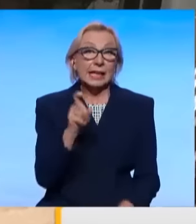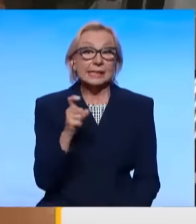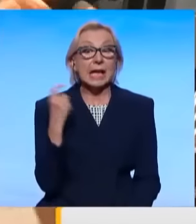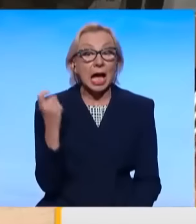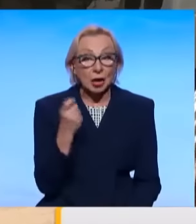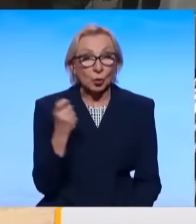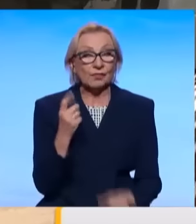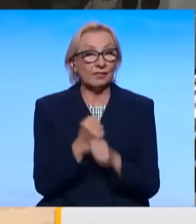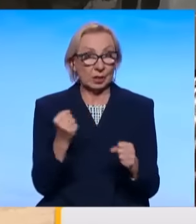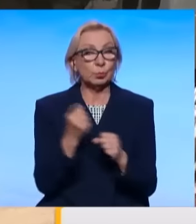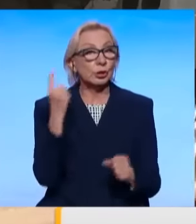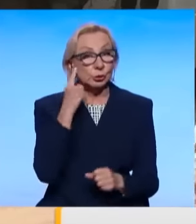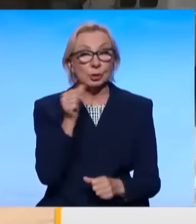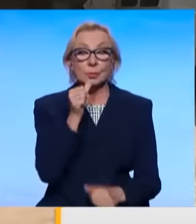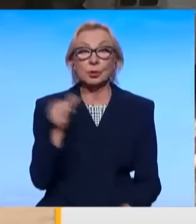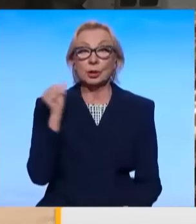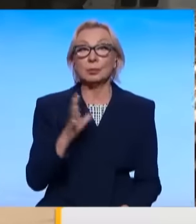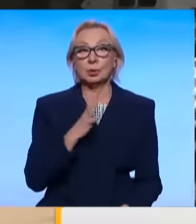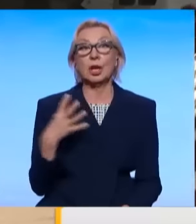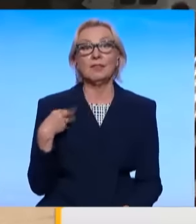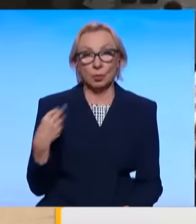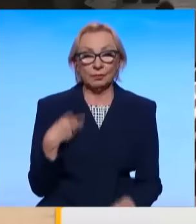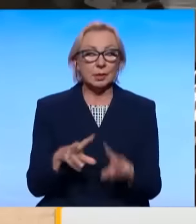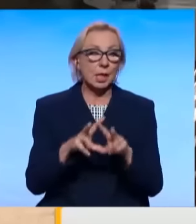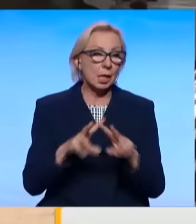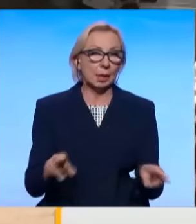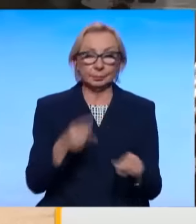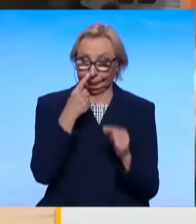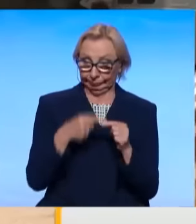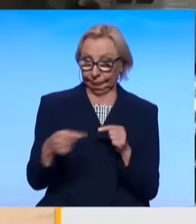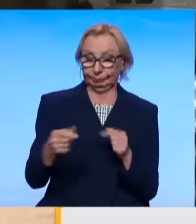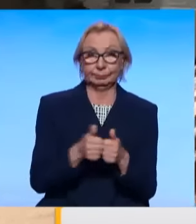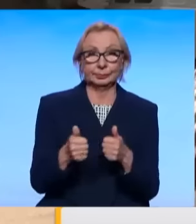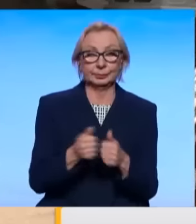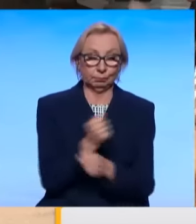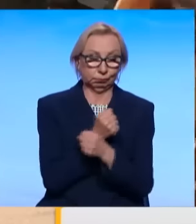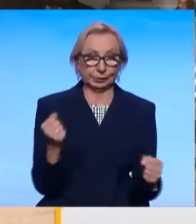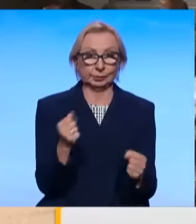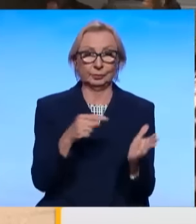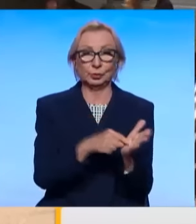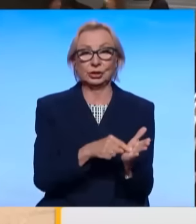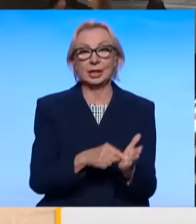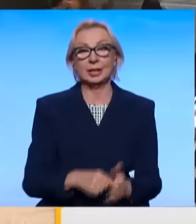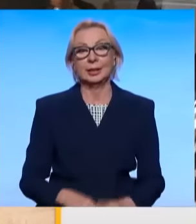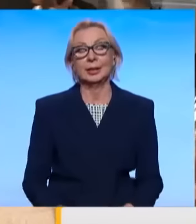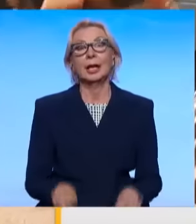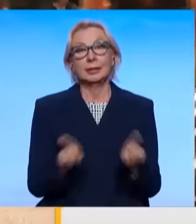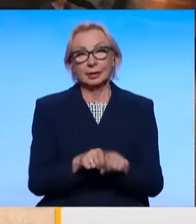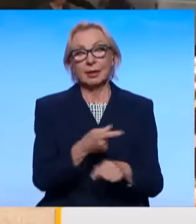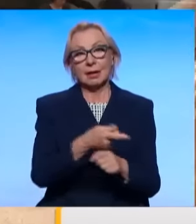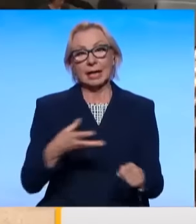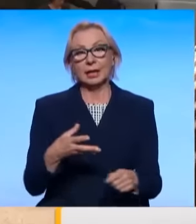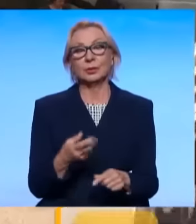чули. Минулий рік ми жили у Львові і то ж саме було також 300 метрів від нашого дому, таке ж саме влучання тим же самою